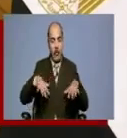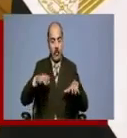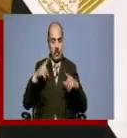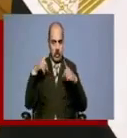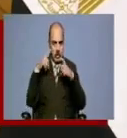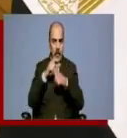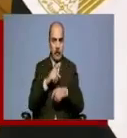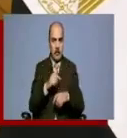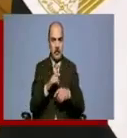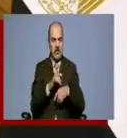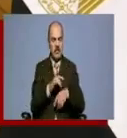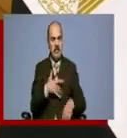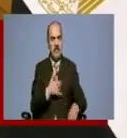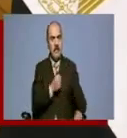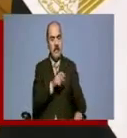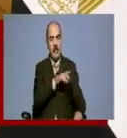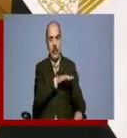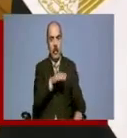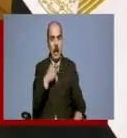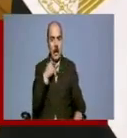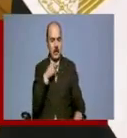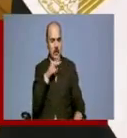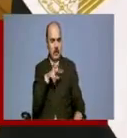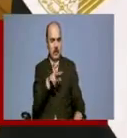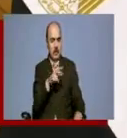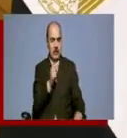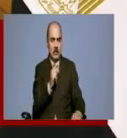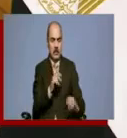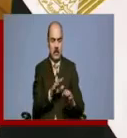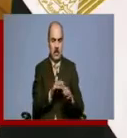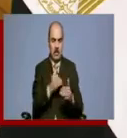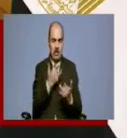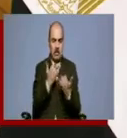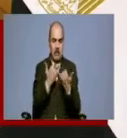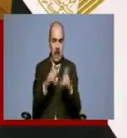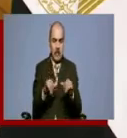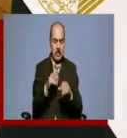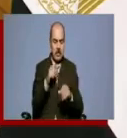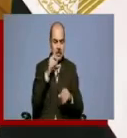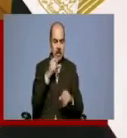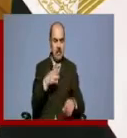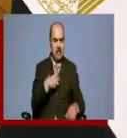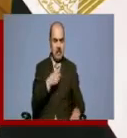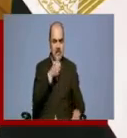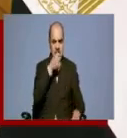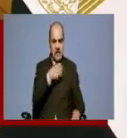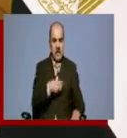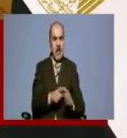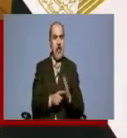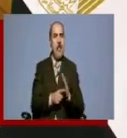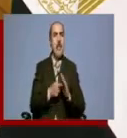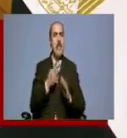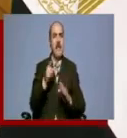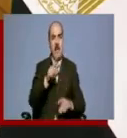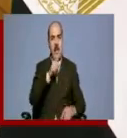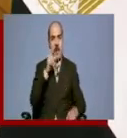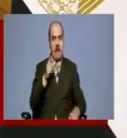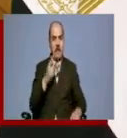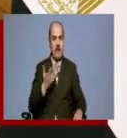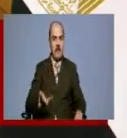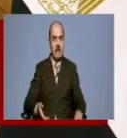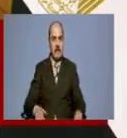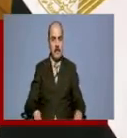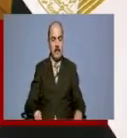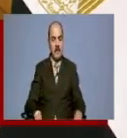مليون الم ما فيش حرب اسرائيليه او خليني لا اعكس لك السؤال هل من الممكن ان ينجح